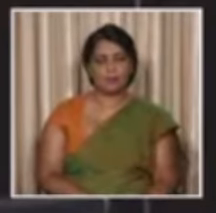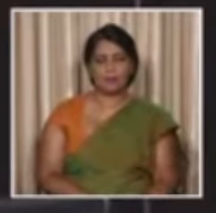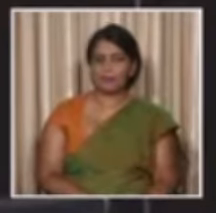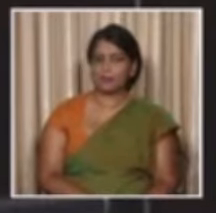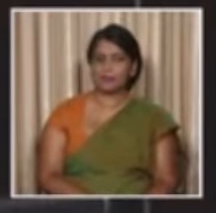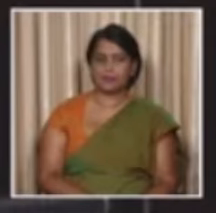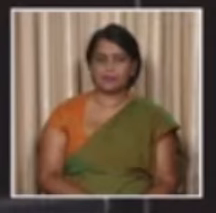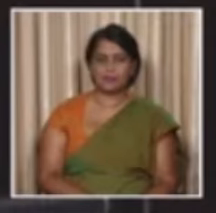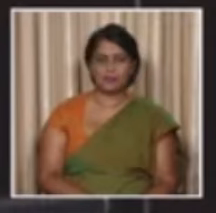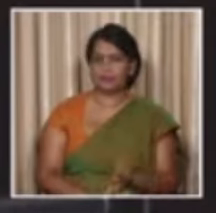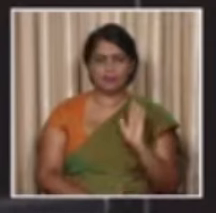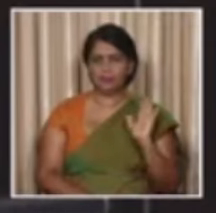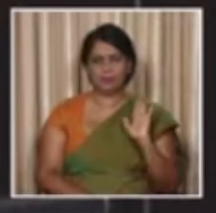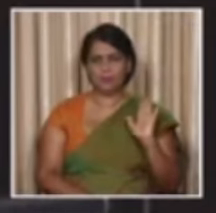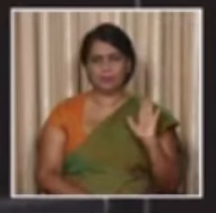नाने